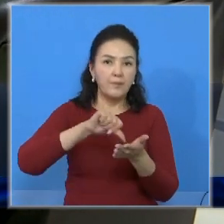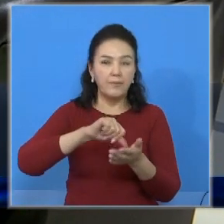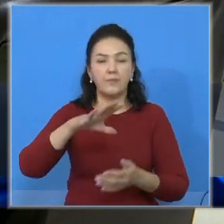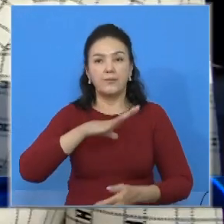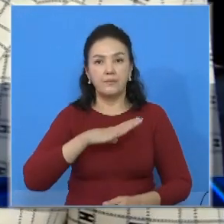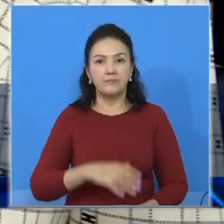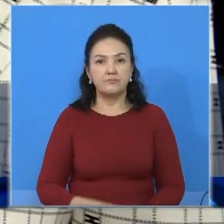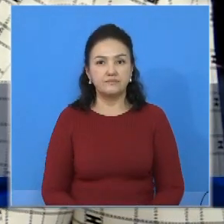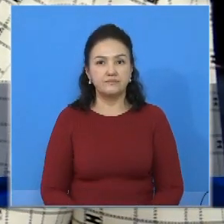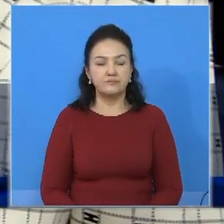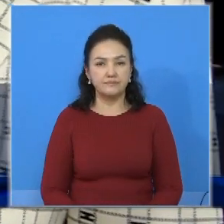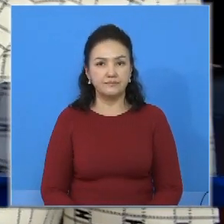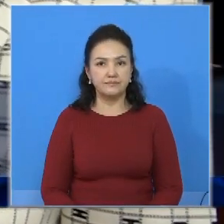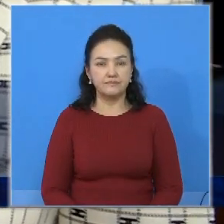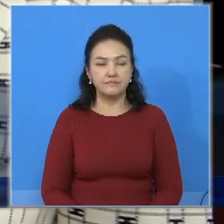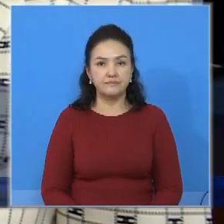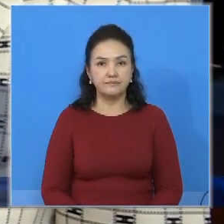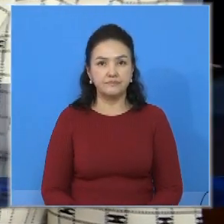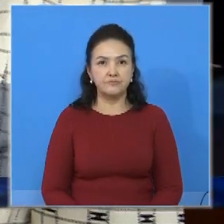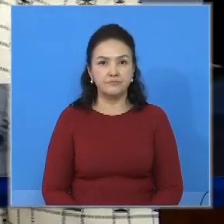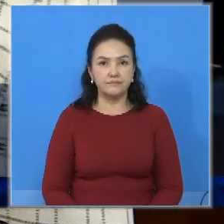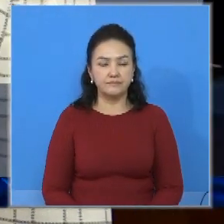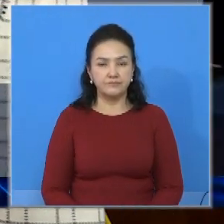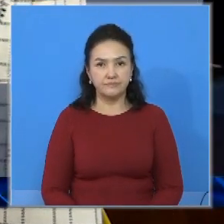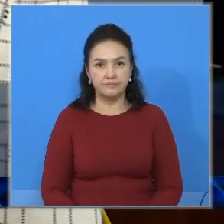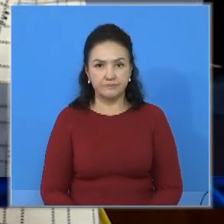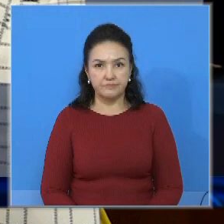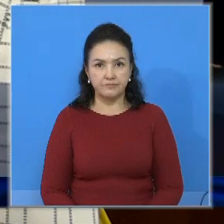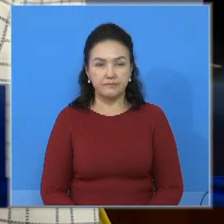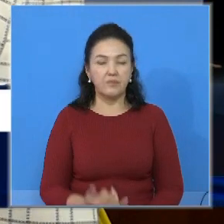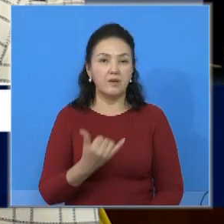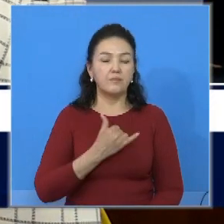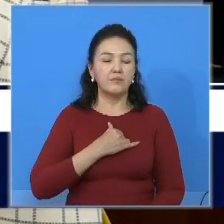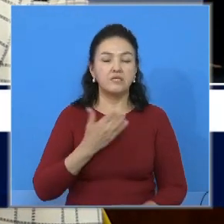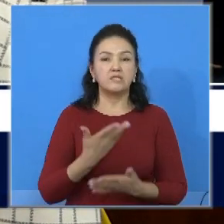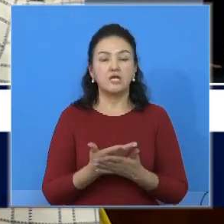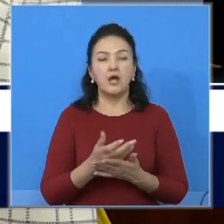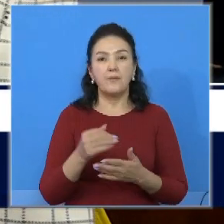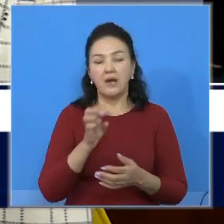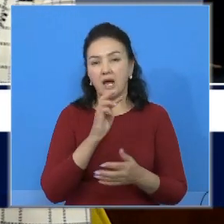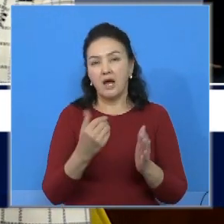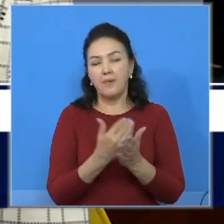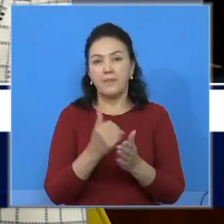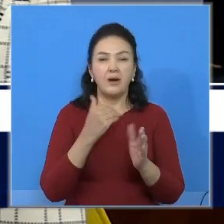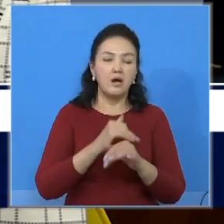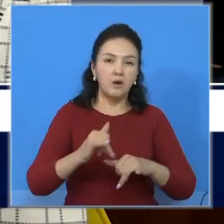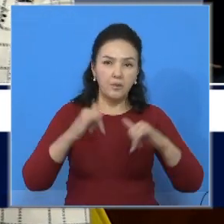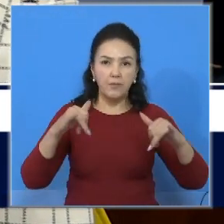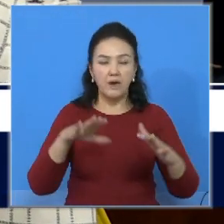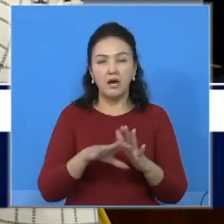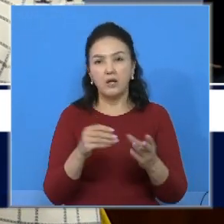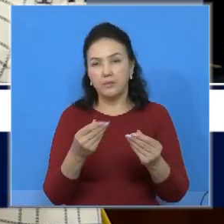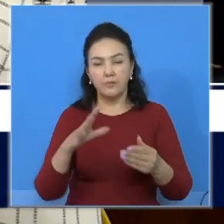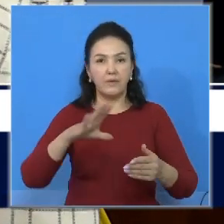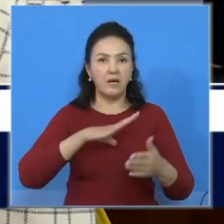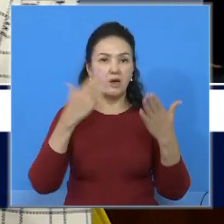болды. У нас, значит, были профинансированы такие проекты. Бізде өндіріс бойынша табысты іске асырылып жатқан жобалар